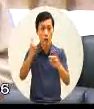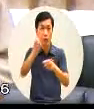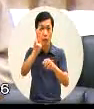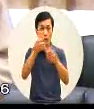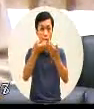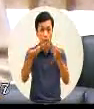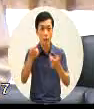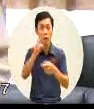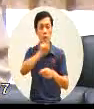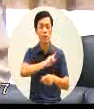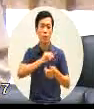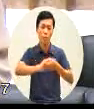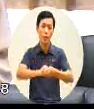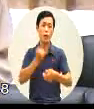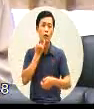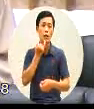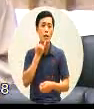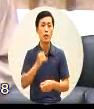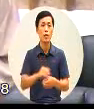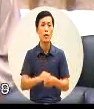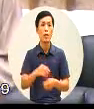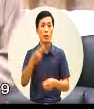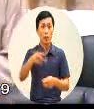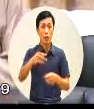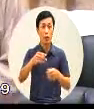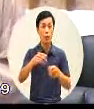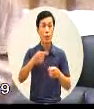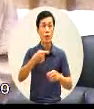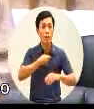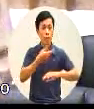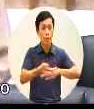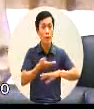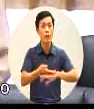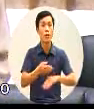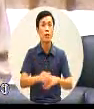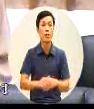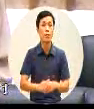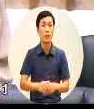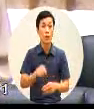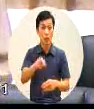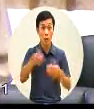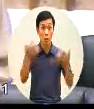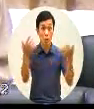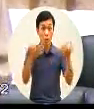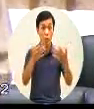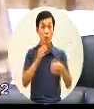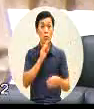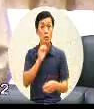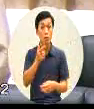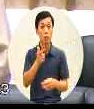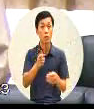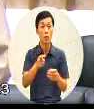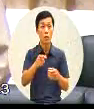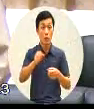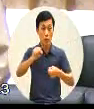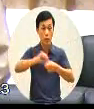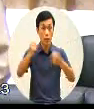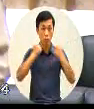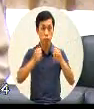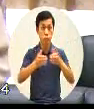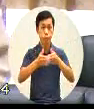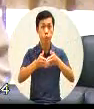做手啦，尾啊恁阁有放来，阁加放16号来啦吼。这个问题是不是会当搁加强一